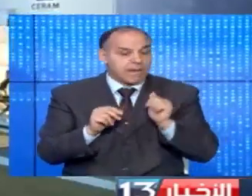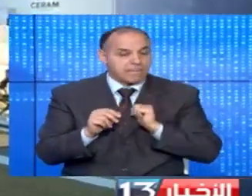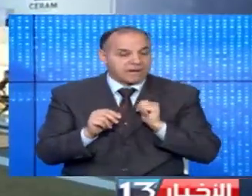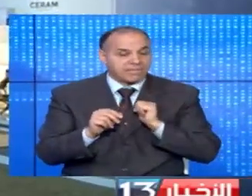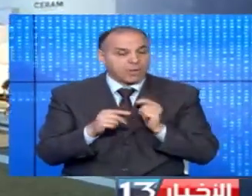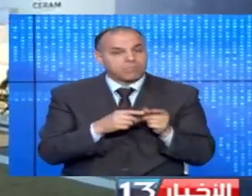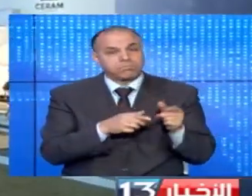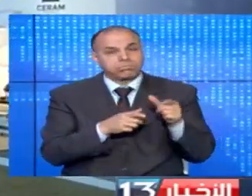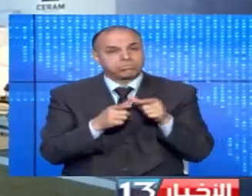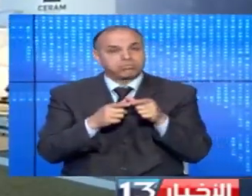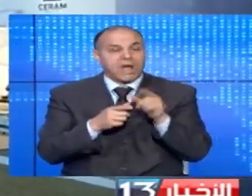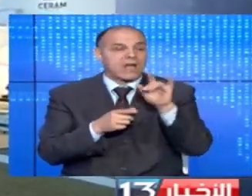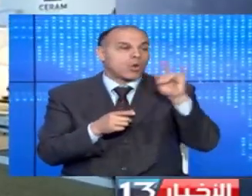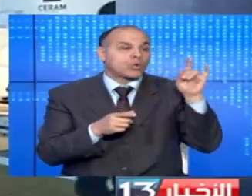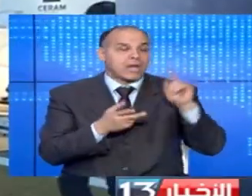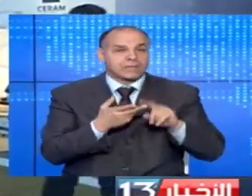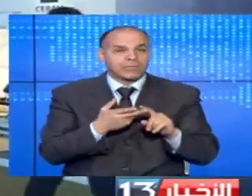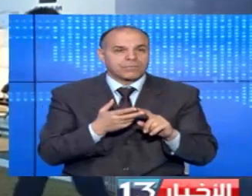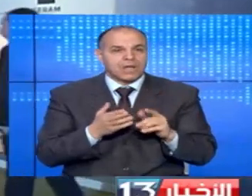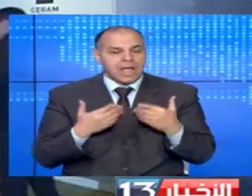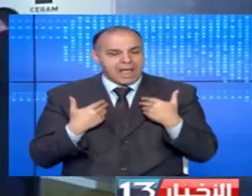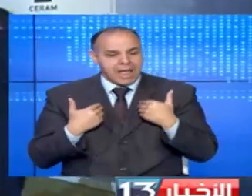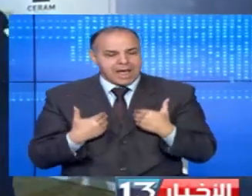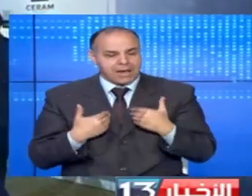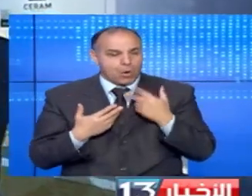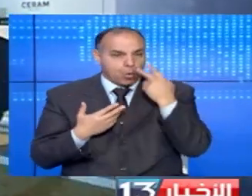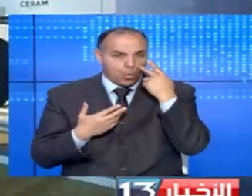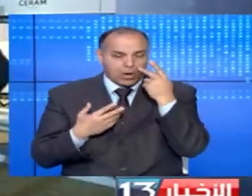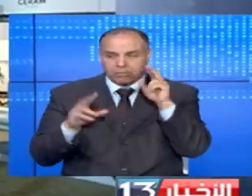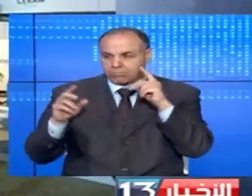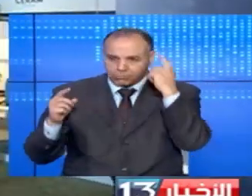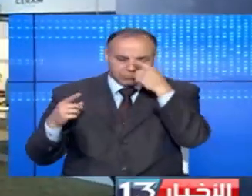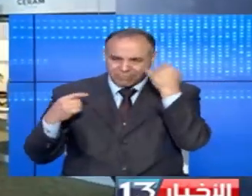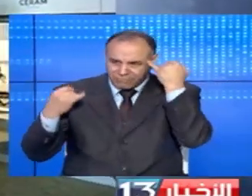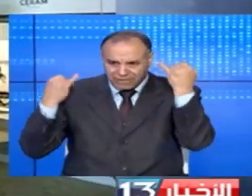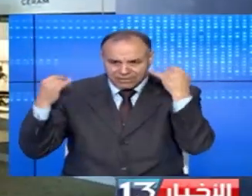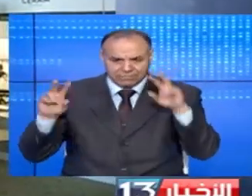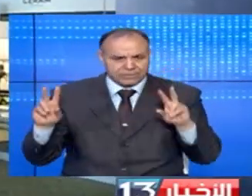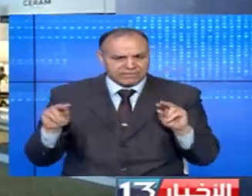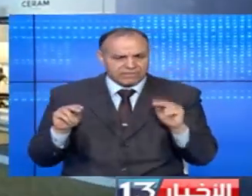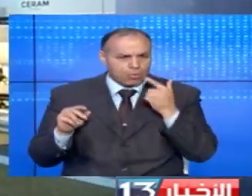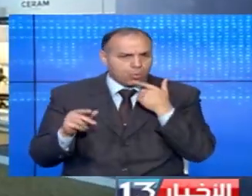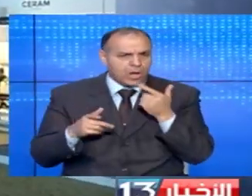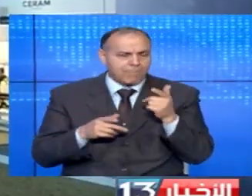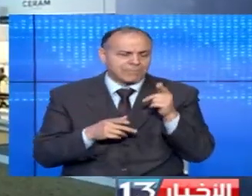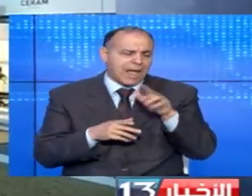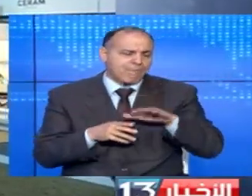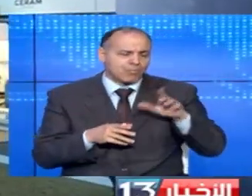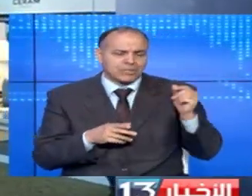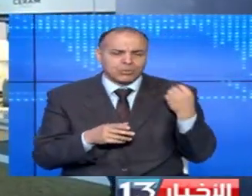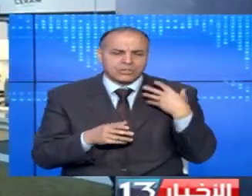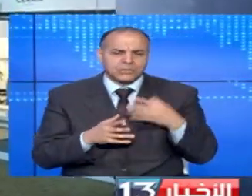وكذلك المنطقه وبالتالي فاننا متشابهه على الضفه الاخرى من المتوسط